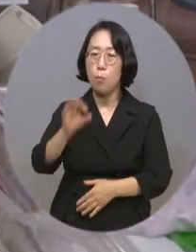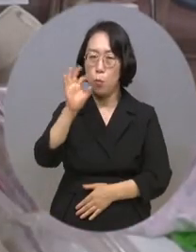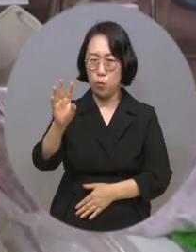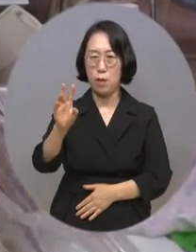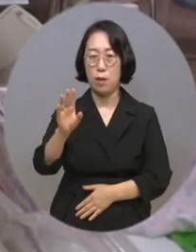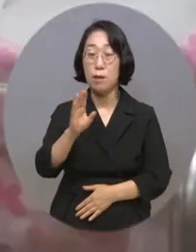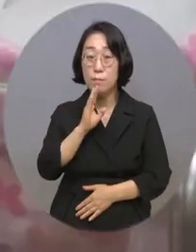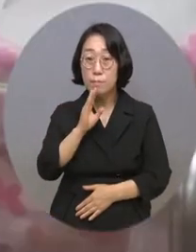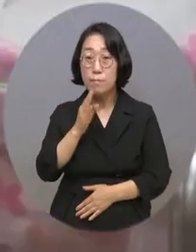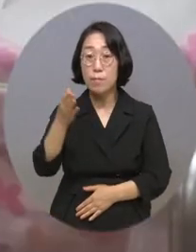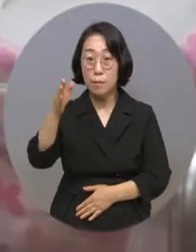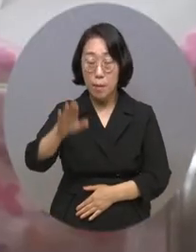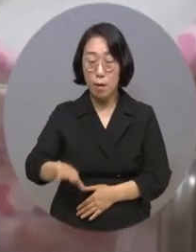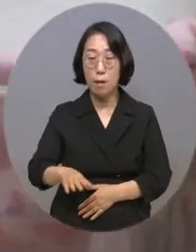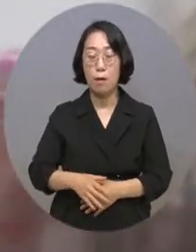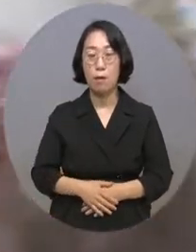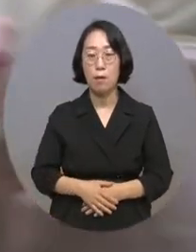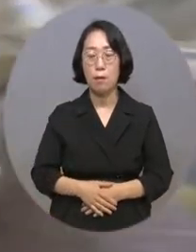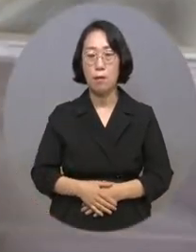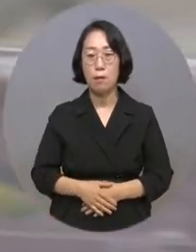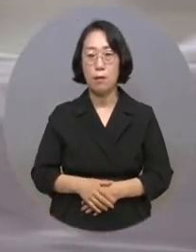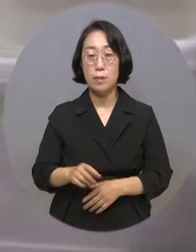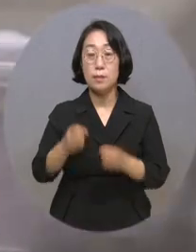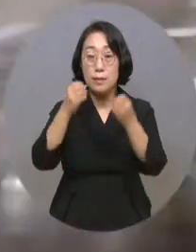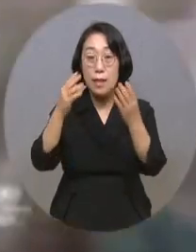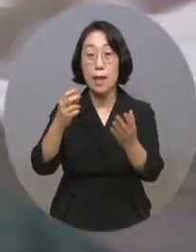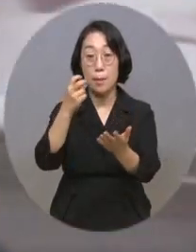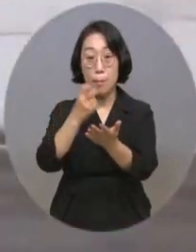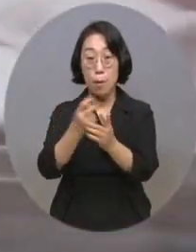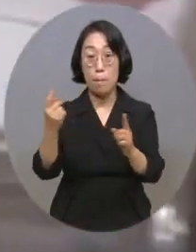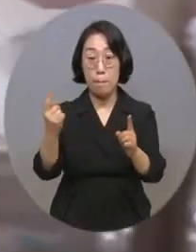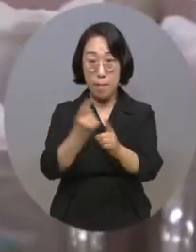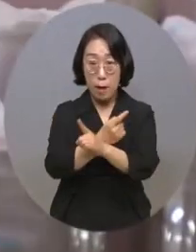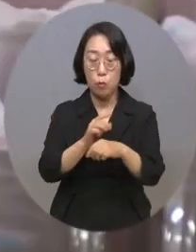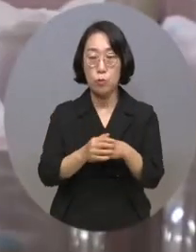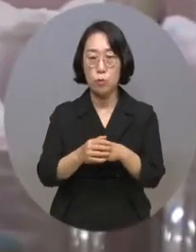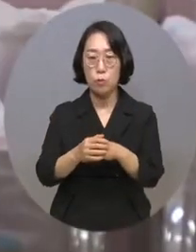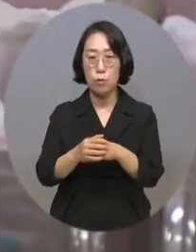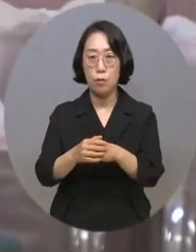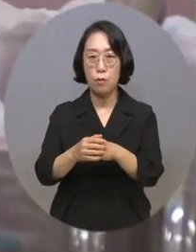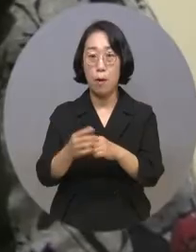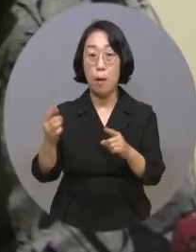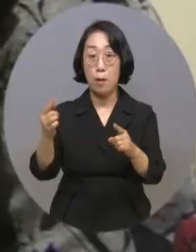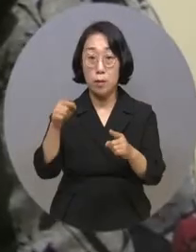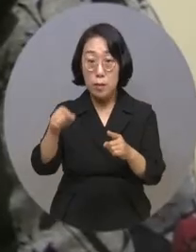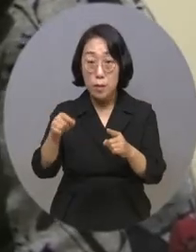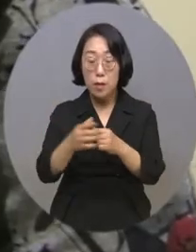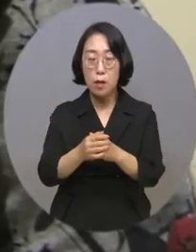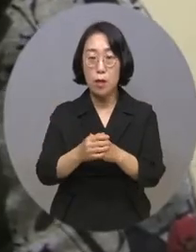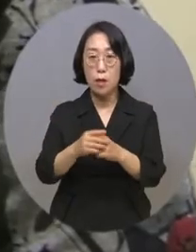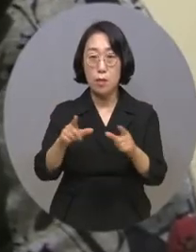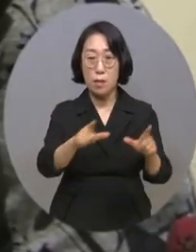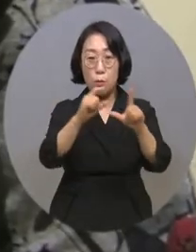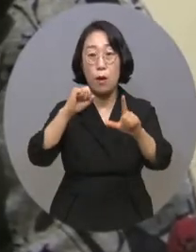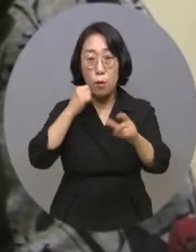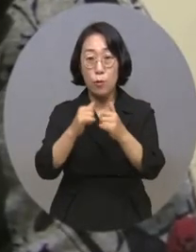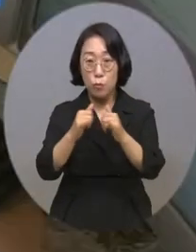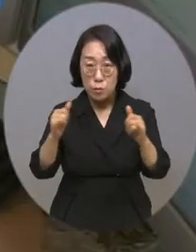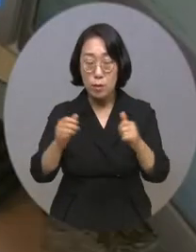수 없었습니다. 그러나 새 시행령은 감면 제외 규정을 삭제해 취약계층은